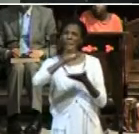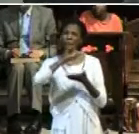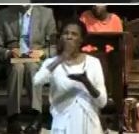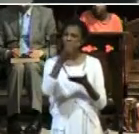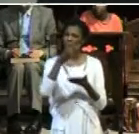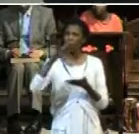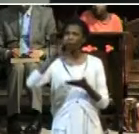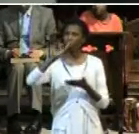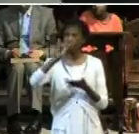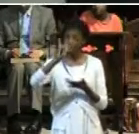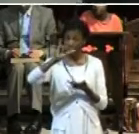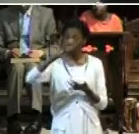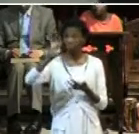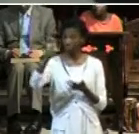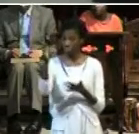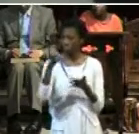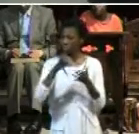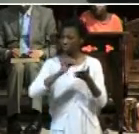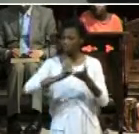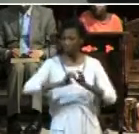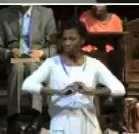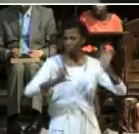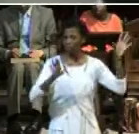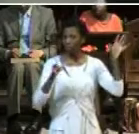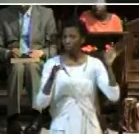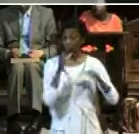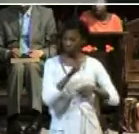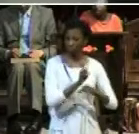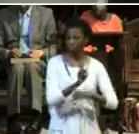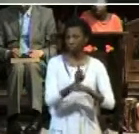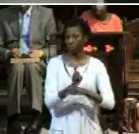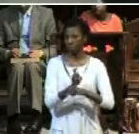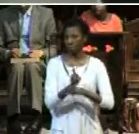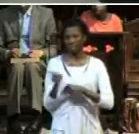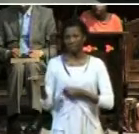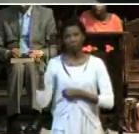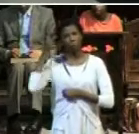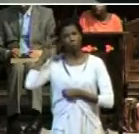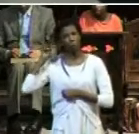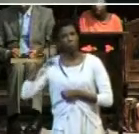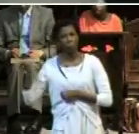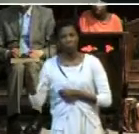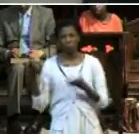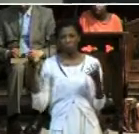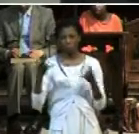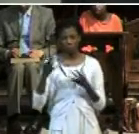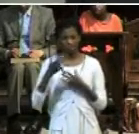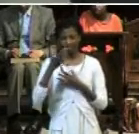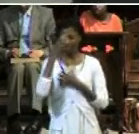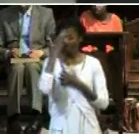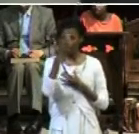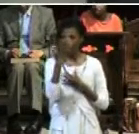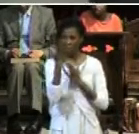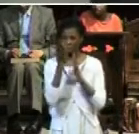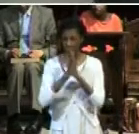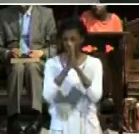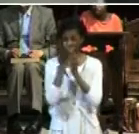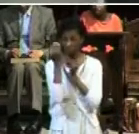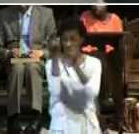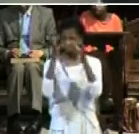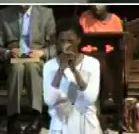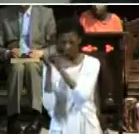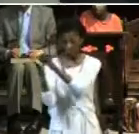donc, l'unité pour lui de l'Église se fera autour d'un thème qui sera le thème